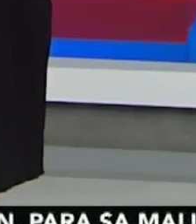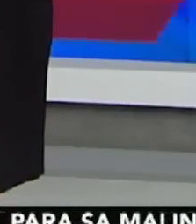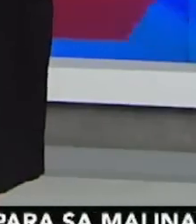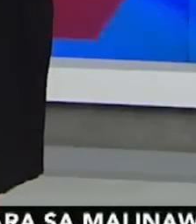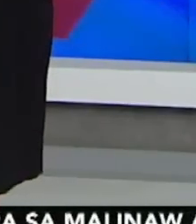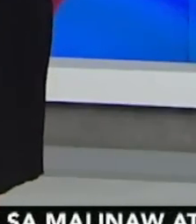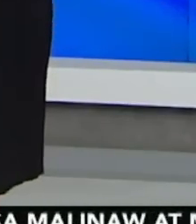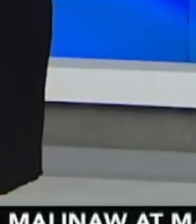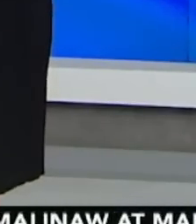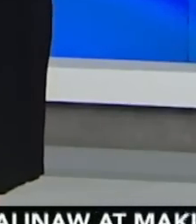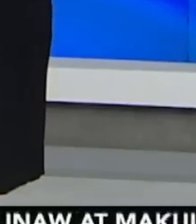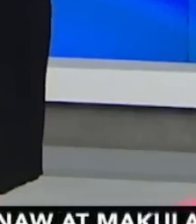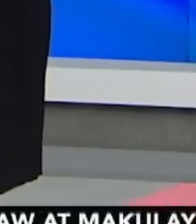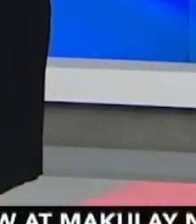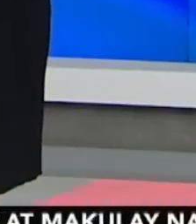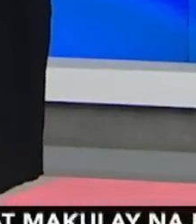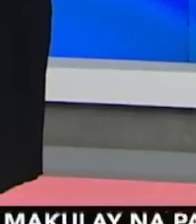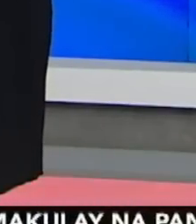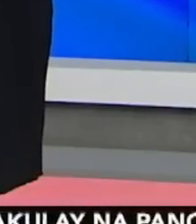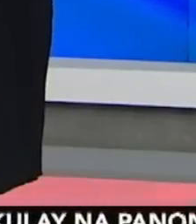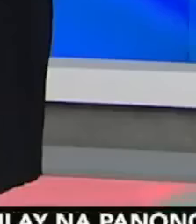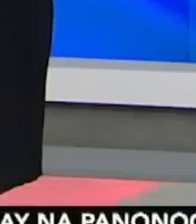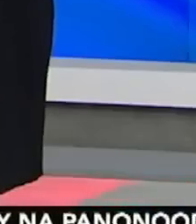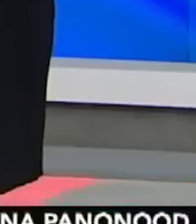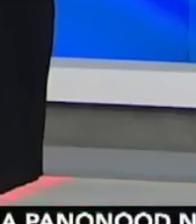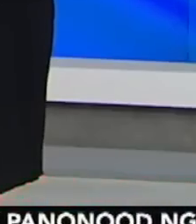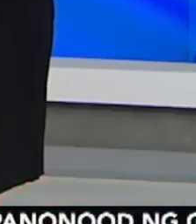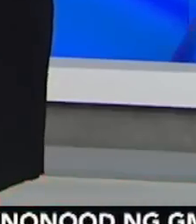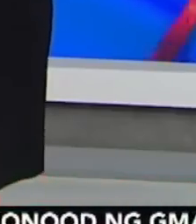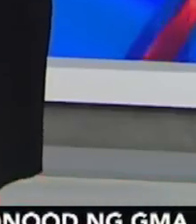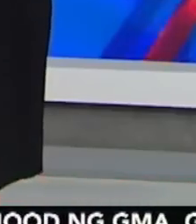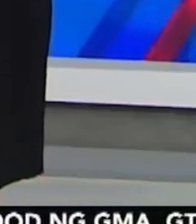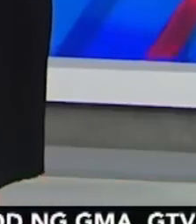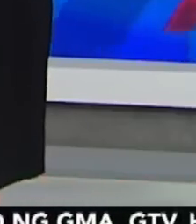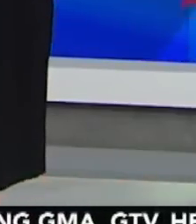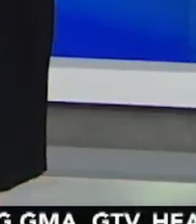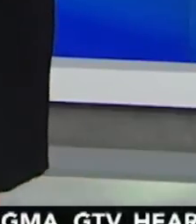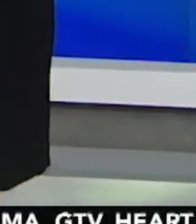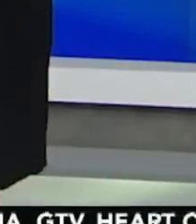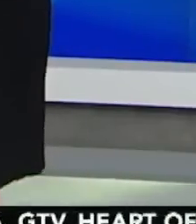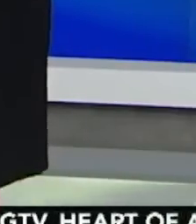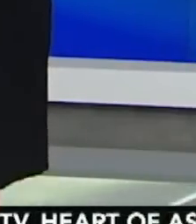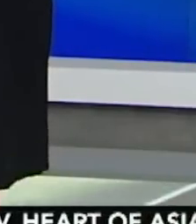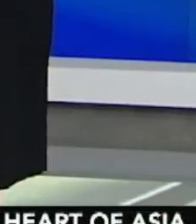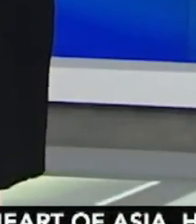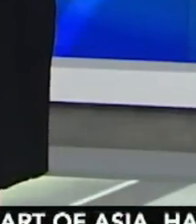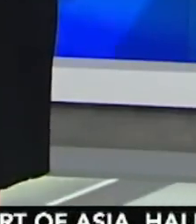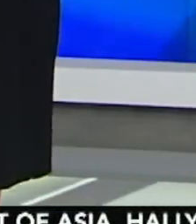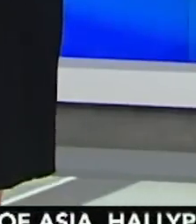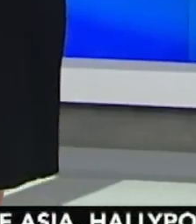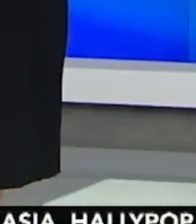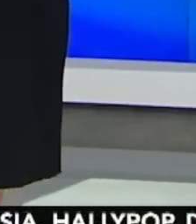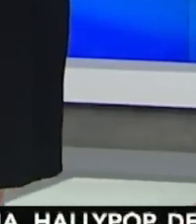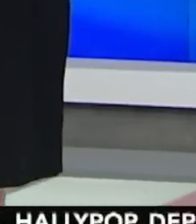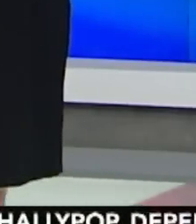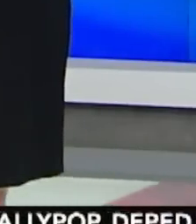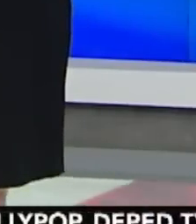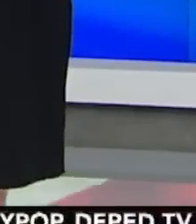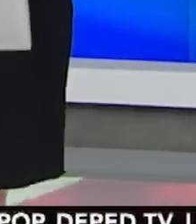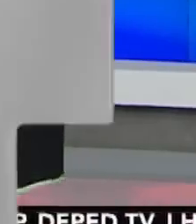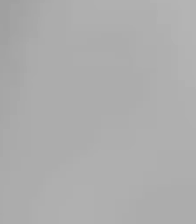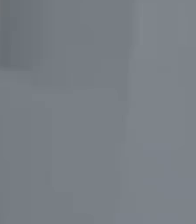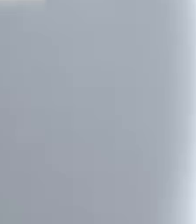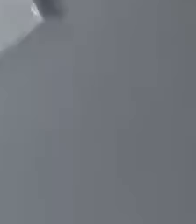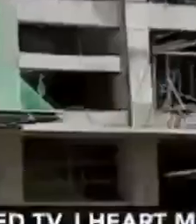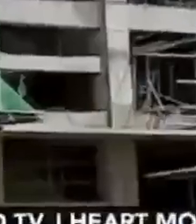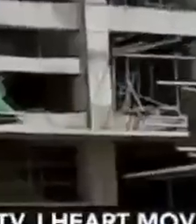may gustong magpalabas na ang laban ay nasa pagitan lang ng dalawang tao. Nakatutok si Mariz Umali.